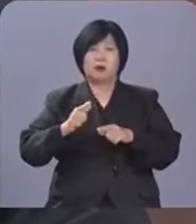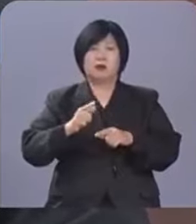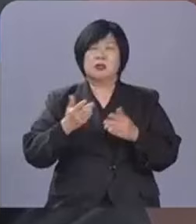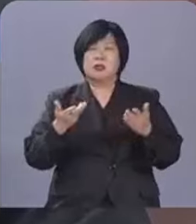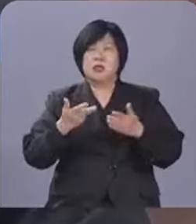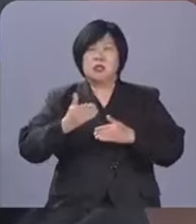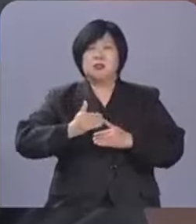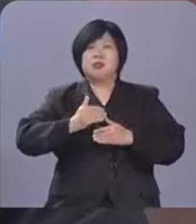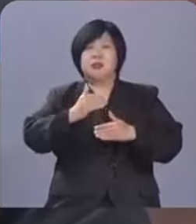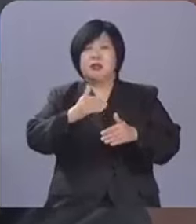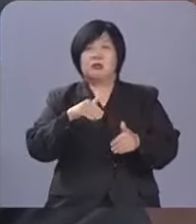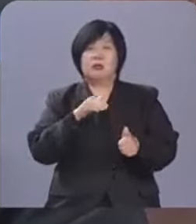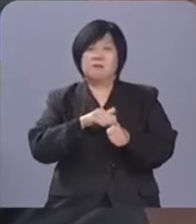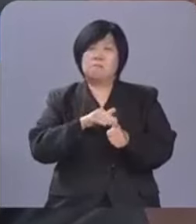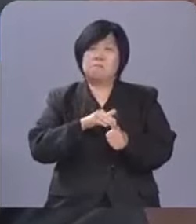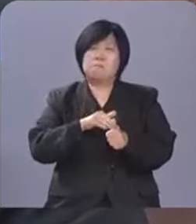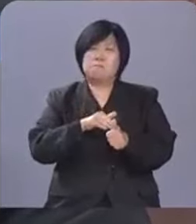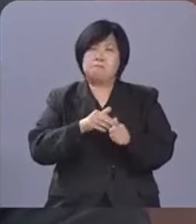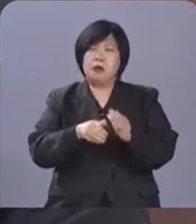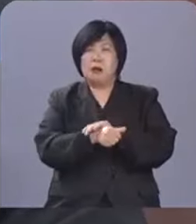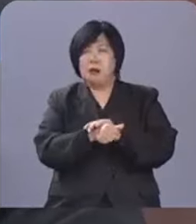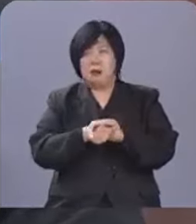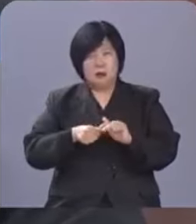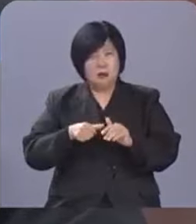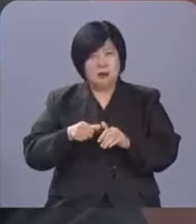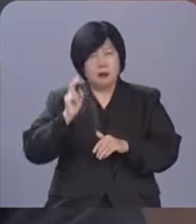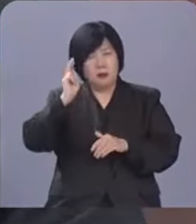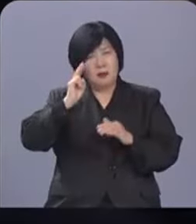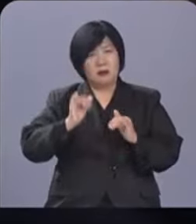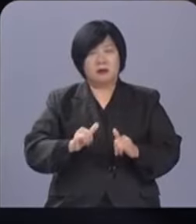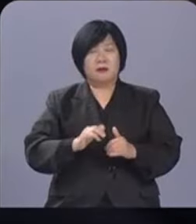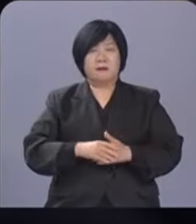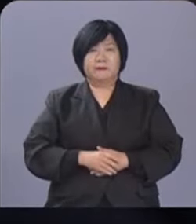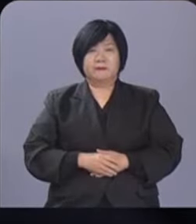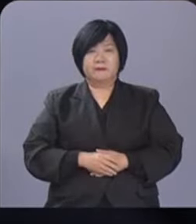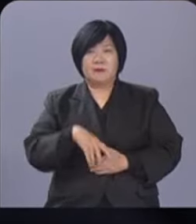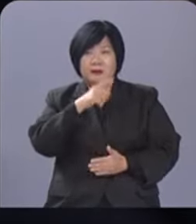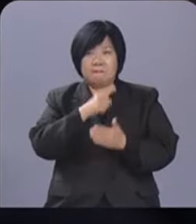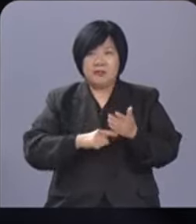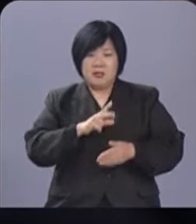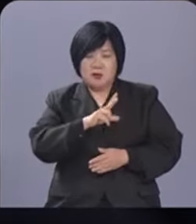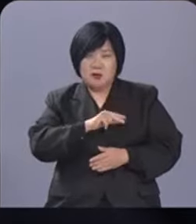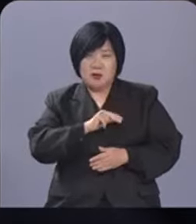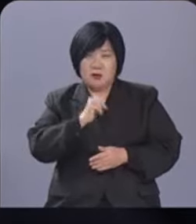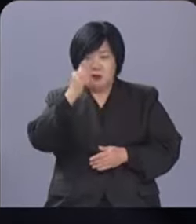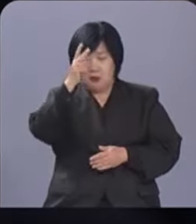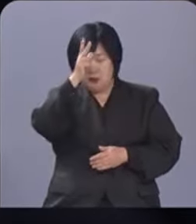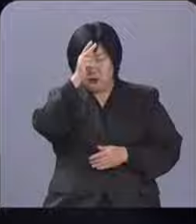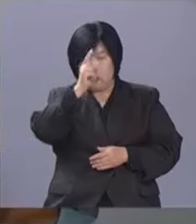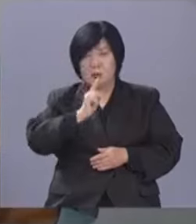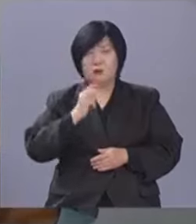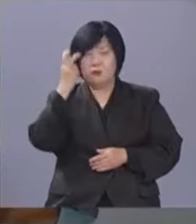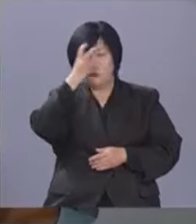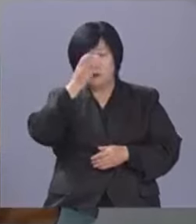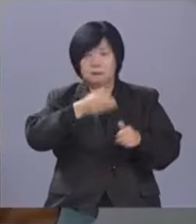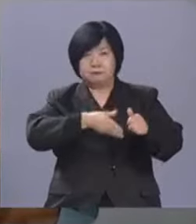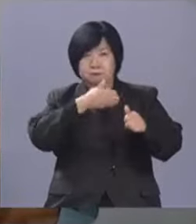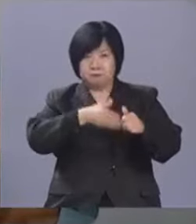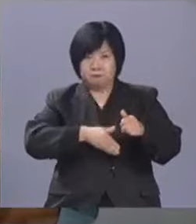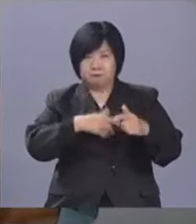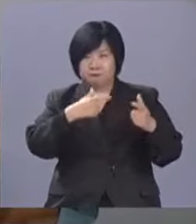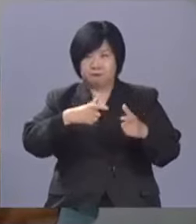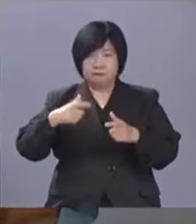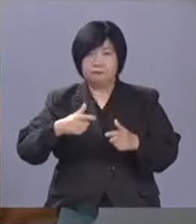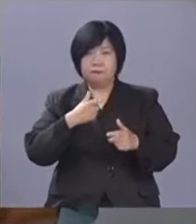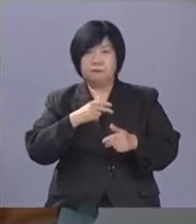그런 일을 진행하는 열정에 위축이 올까 싶어서 피해 의원들은 경찰의 수사를 의뢰했으며 부산 국은 의회